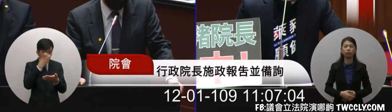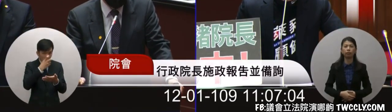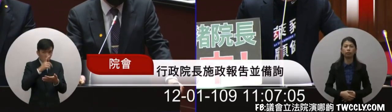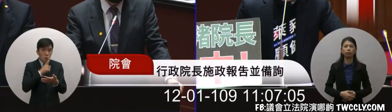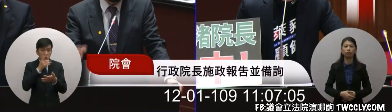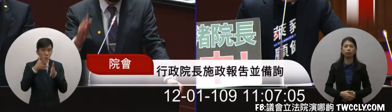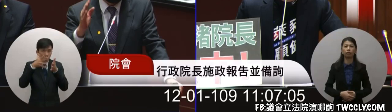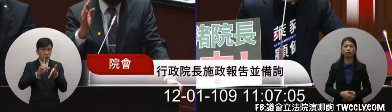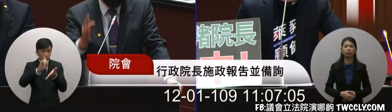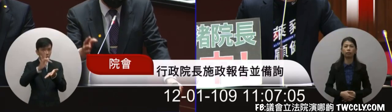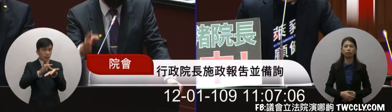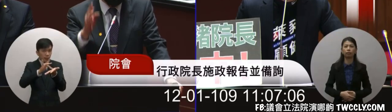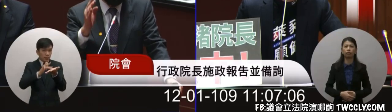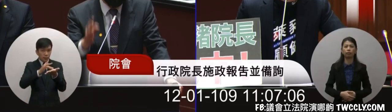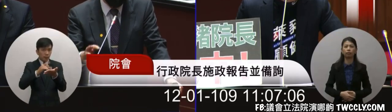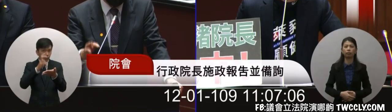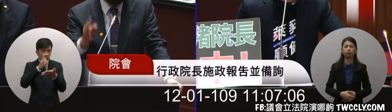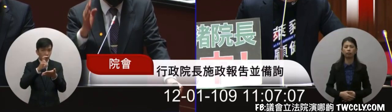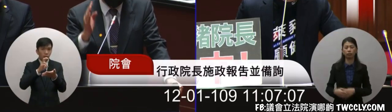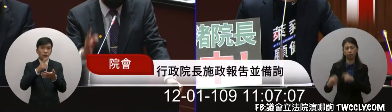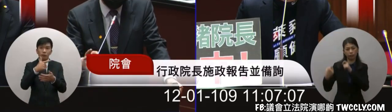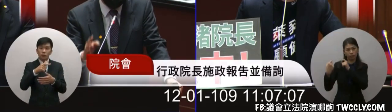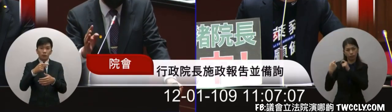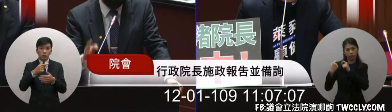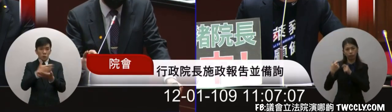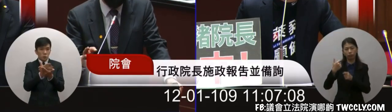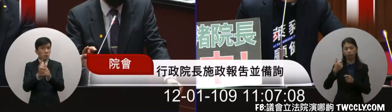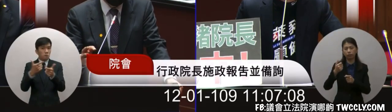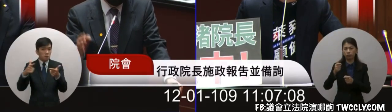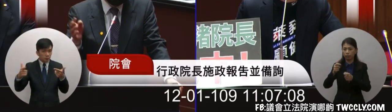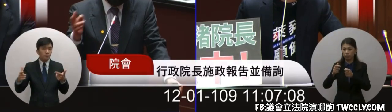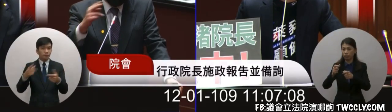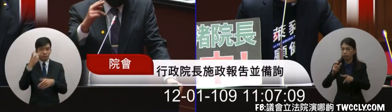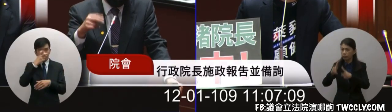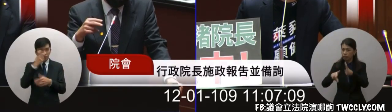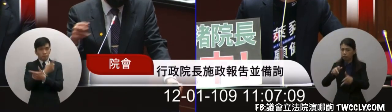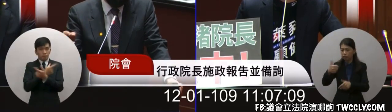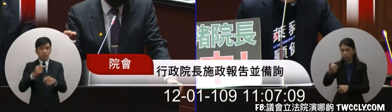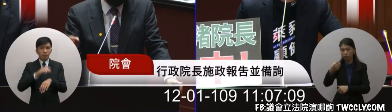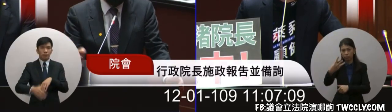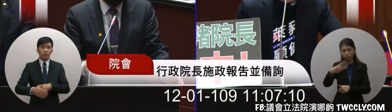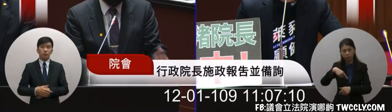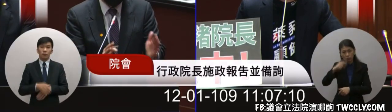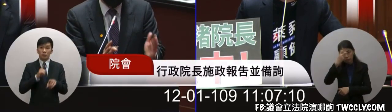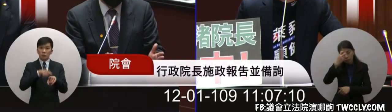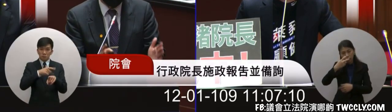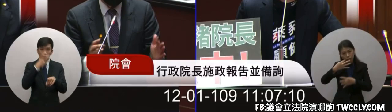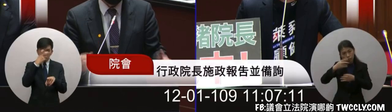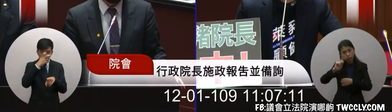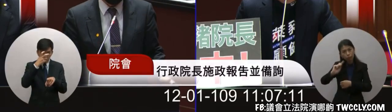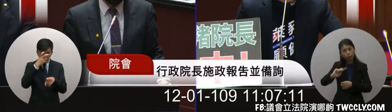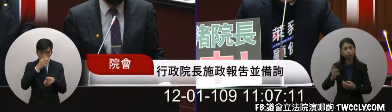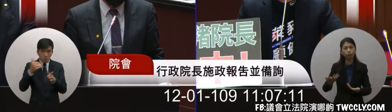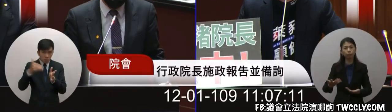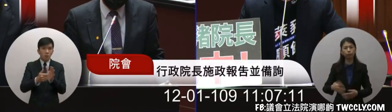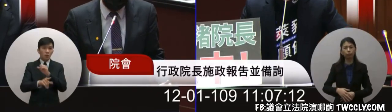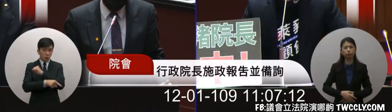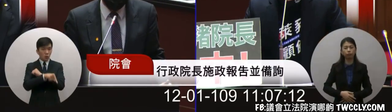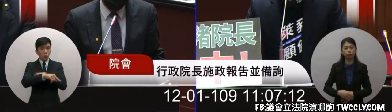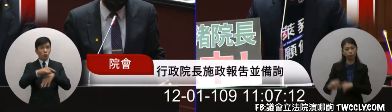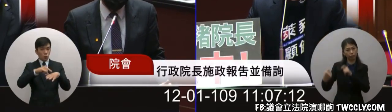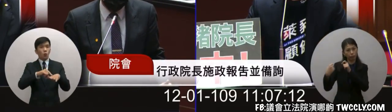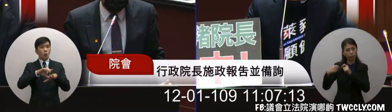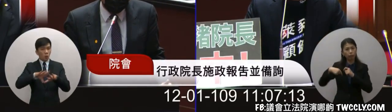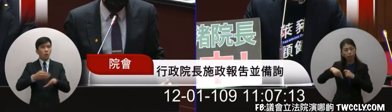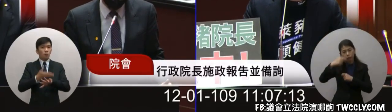胺，我们包括 部长，我们最近一次53家厂去查验是什么时候？ 检验之后，这肉品基本 部长，我们最